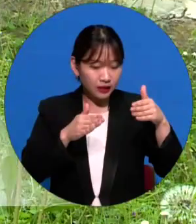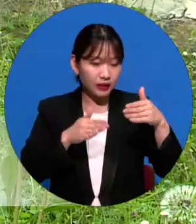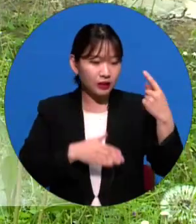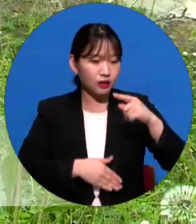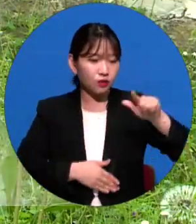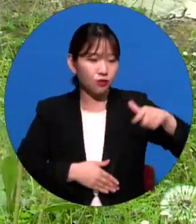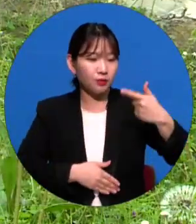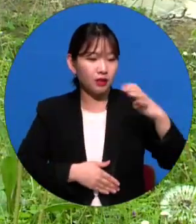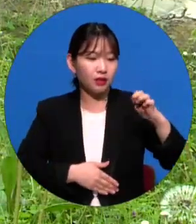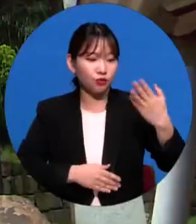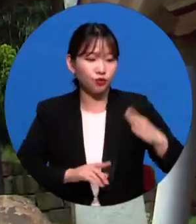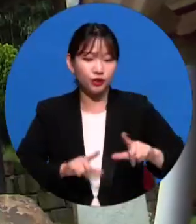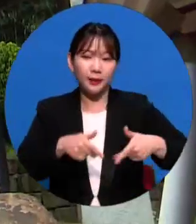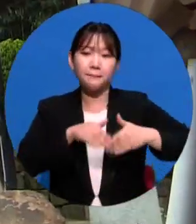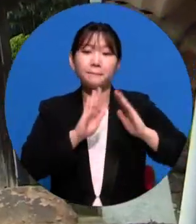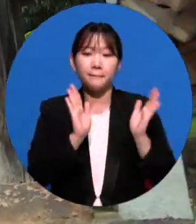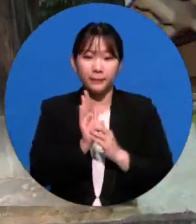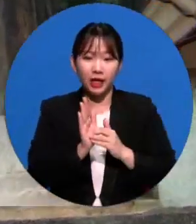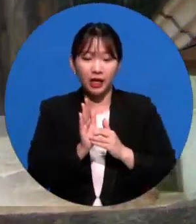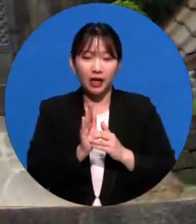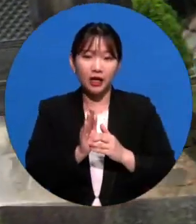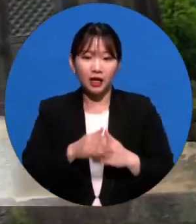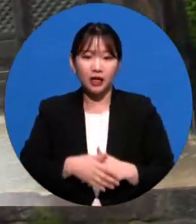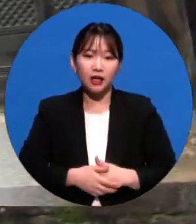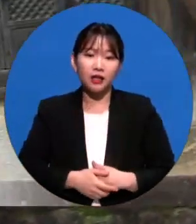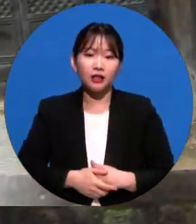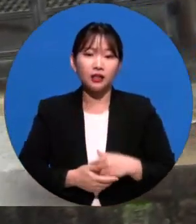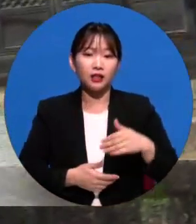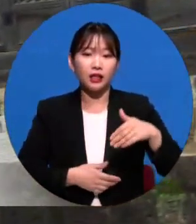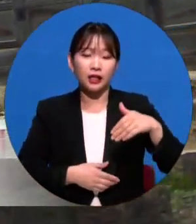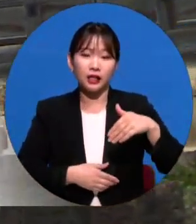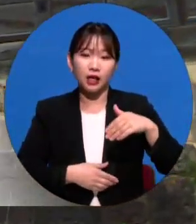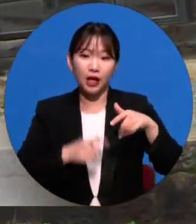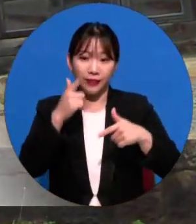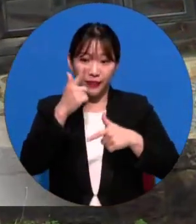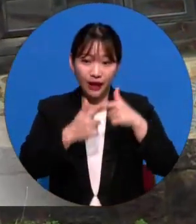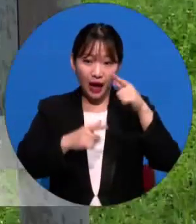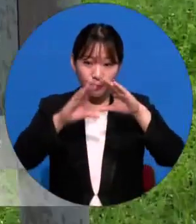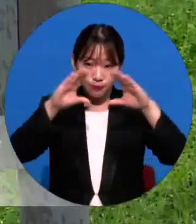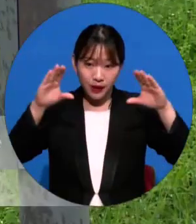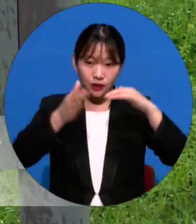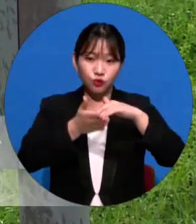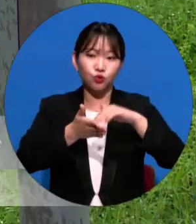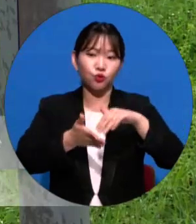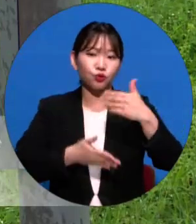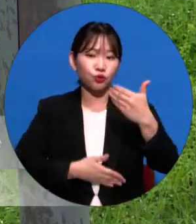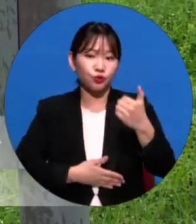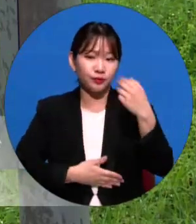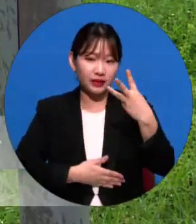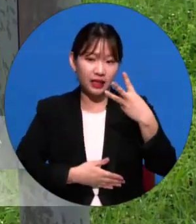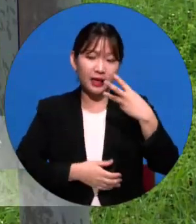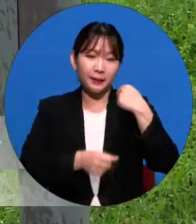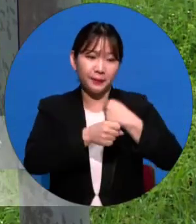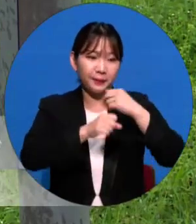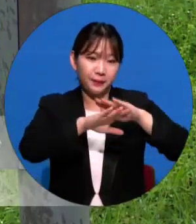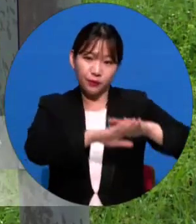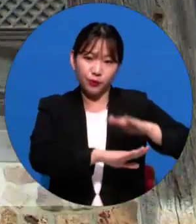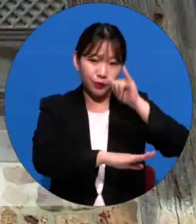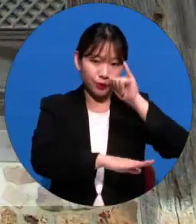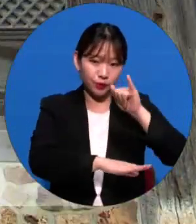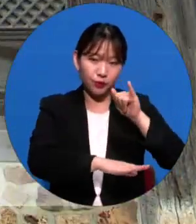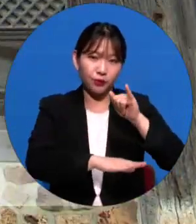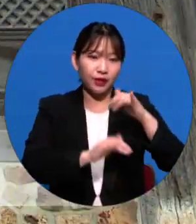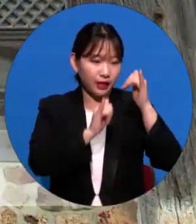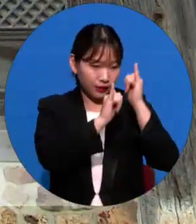1649년 건립됐습니다. 숙종 28년에 새긴 족보 목판 93점이 보관돼 있는 등 역사적 학술적